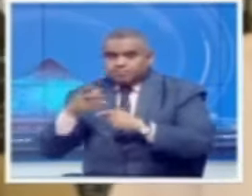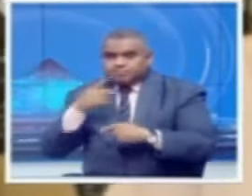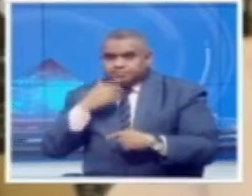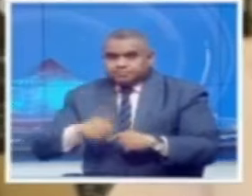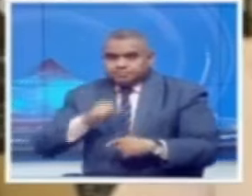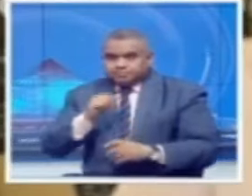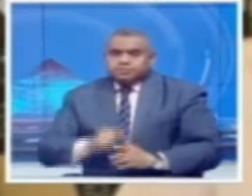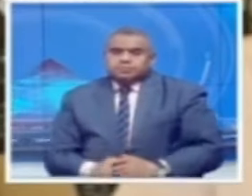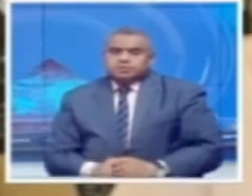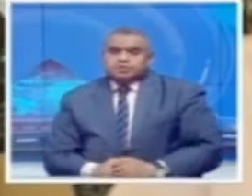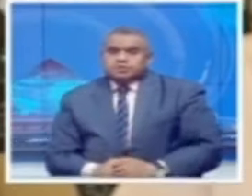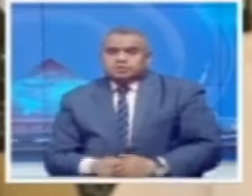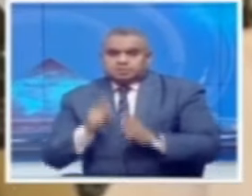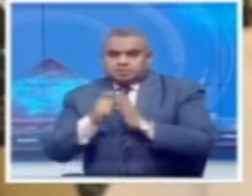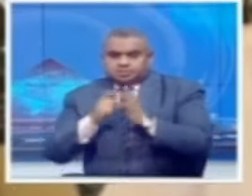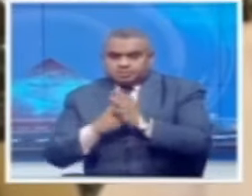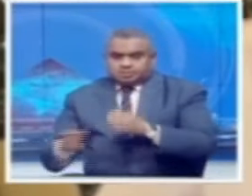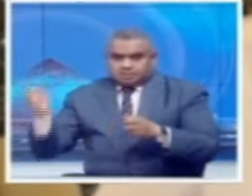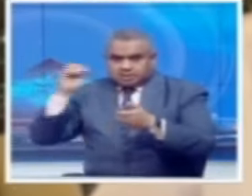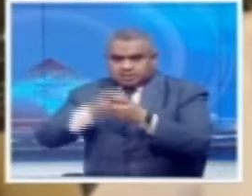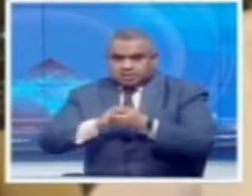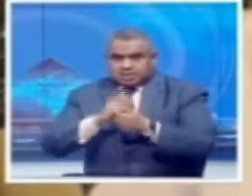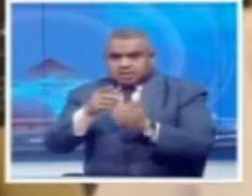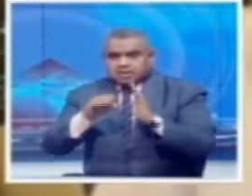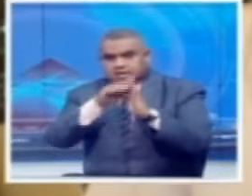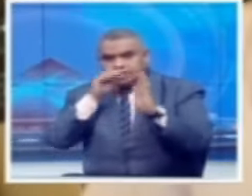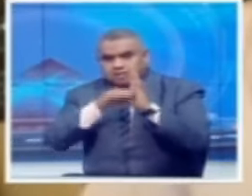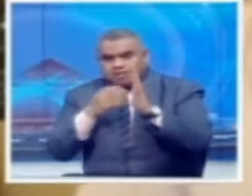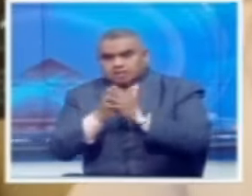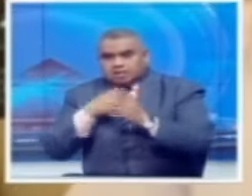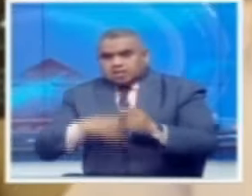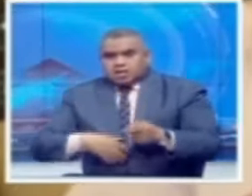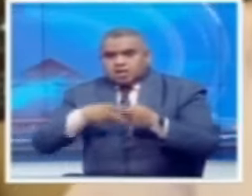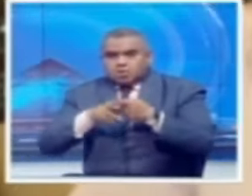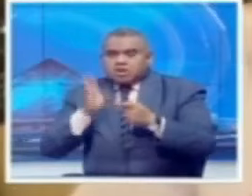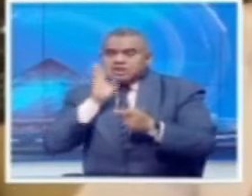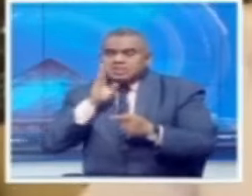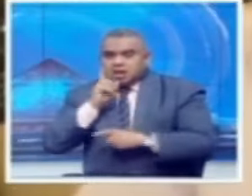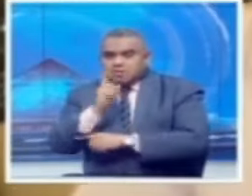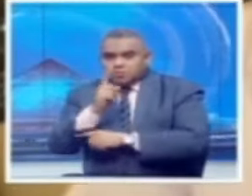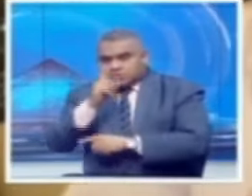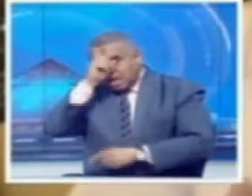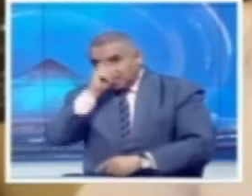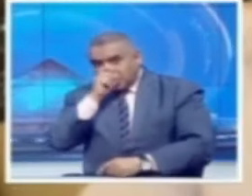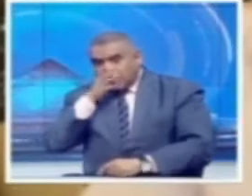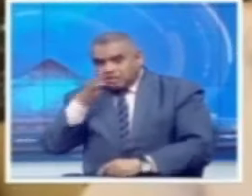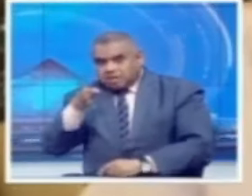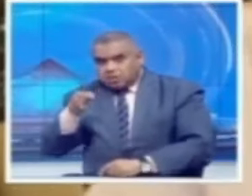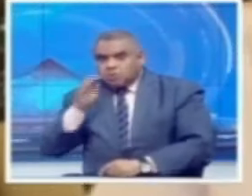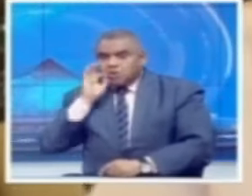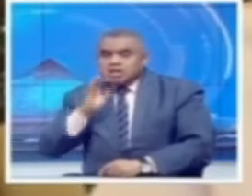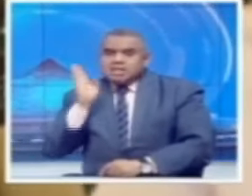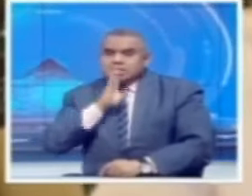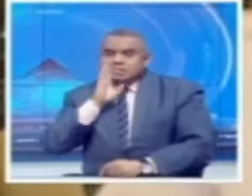ذا التعاون فيما يتعلق بهذا البرنامج، برنامج ورش عمل لمدرسي الازهر، بدأ